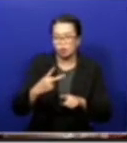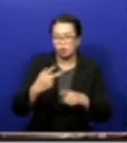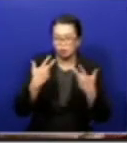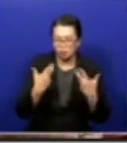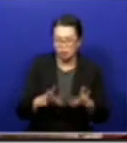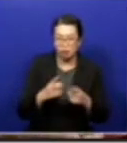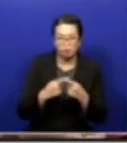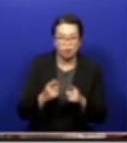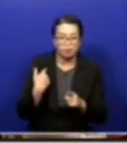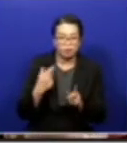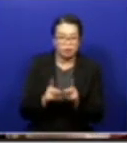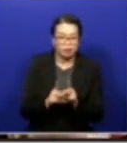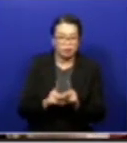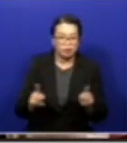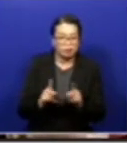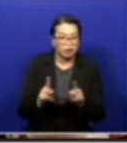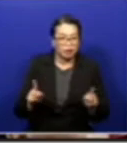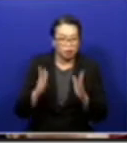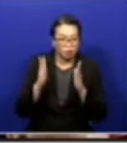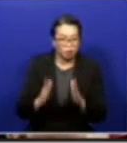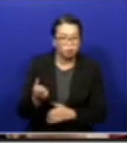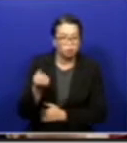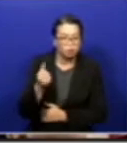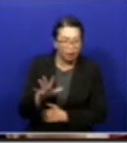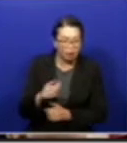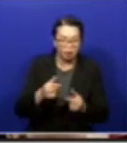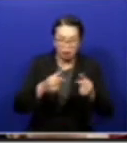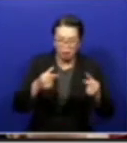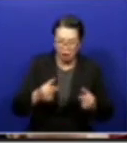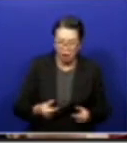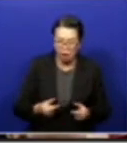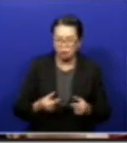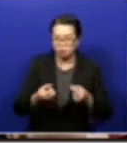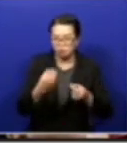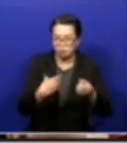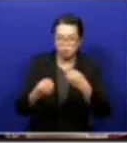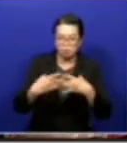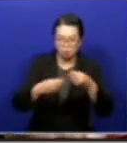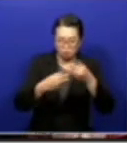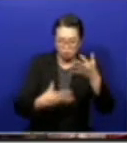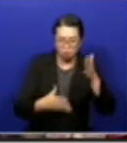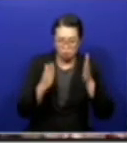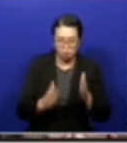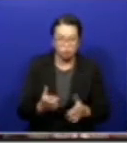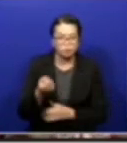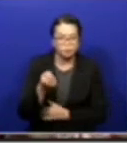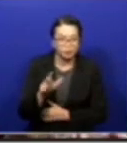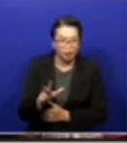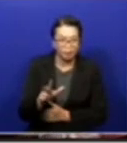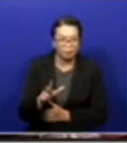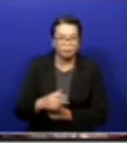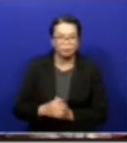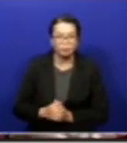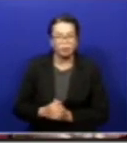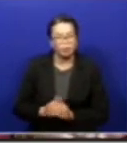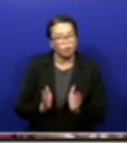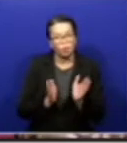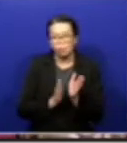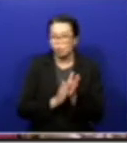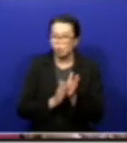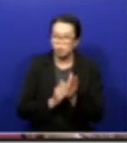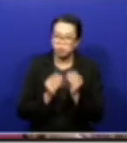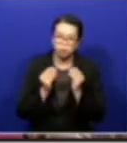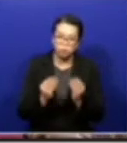รมาธิการอยู่15ท่านแล้วท่านรายงานนี่มีอยู่13ท่านขอชมเชยจริงครับ